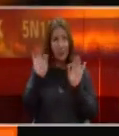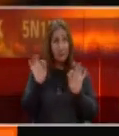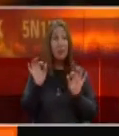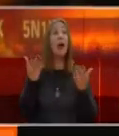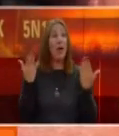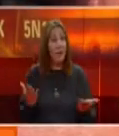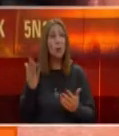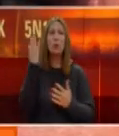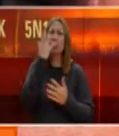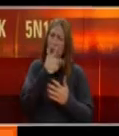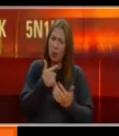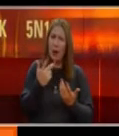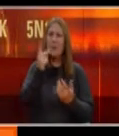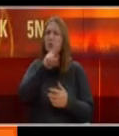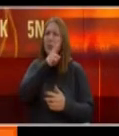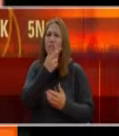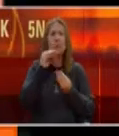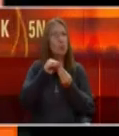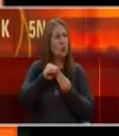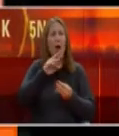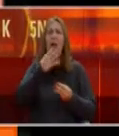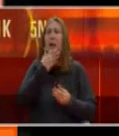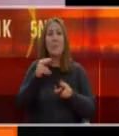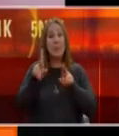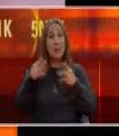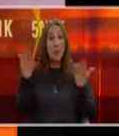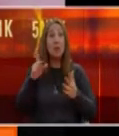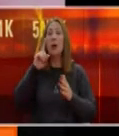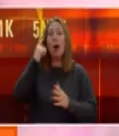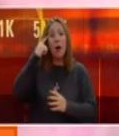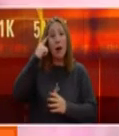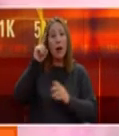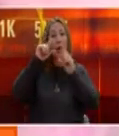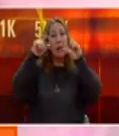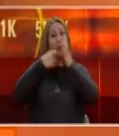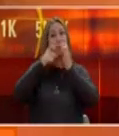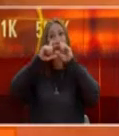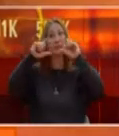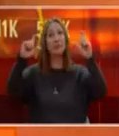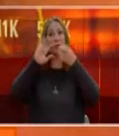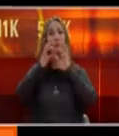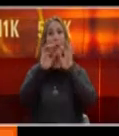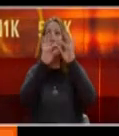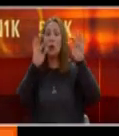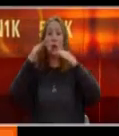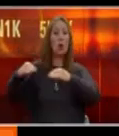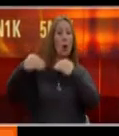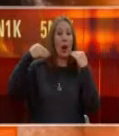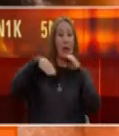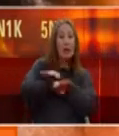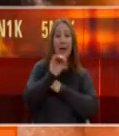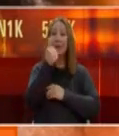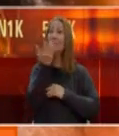utanıyorlar, sıkılanıyor. Evet, bir günah, bir suç, bir ayıp gibi. Slogan da buradan aslında türedi. Ve Yorgan Altında Kimse